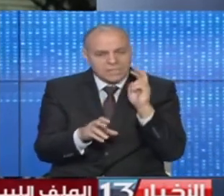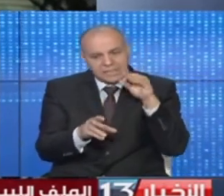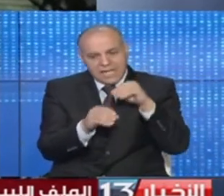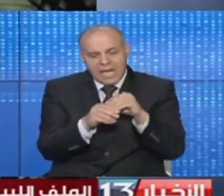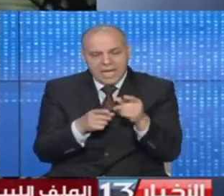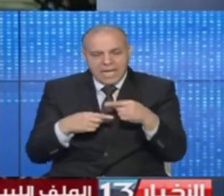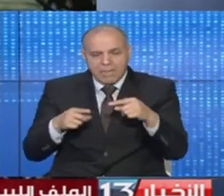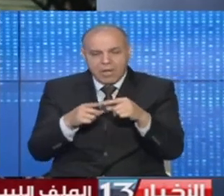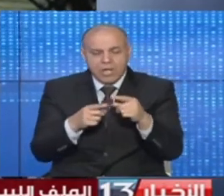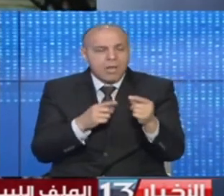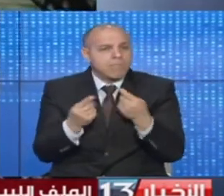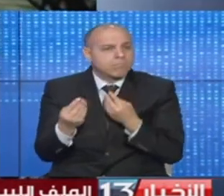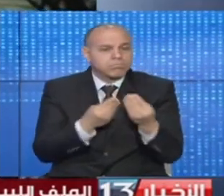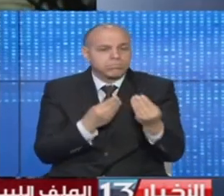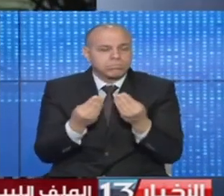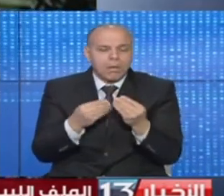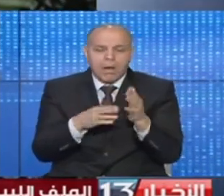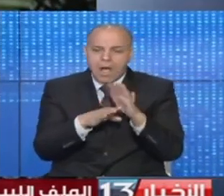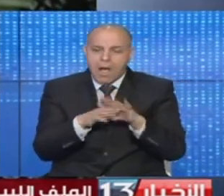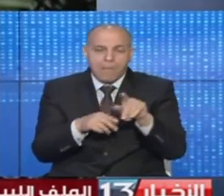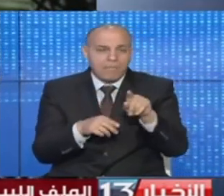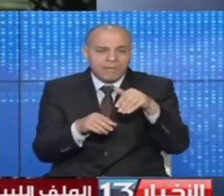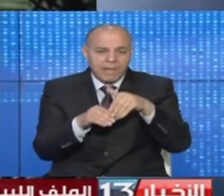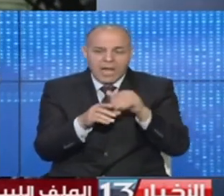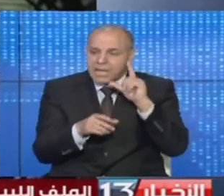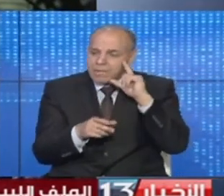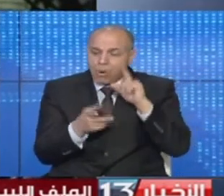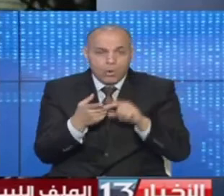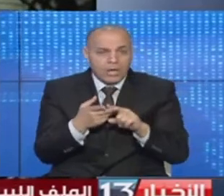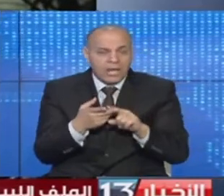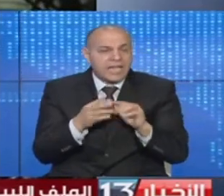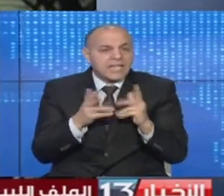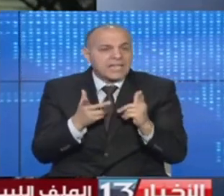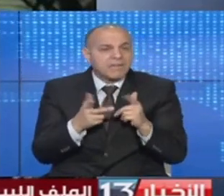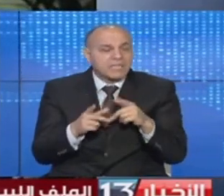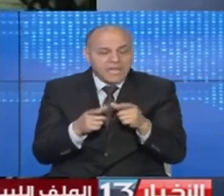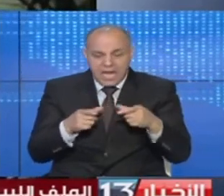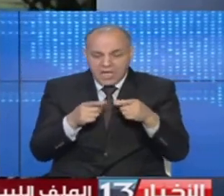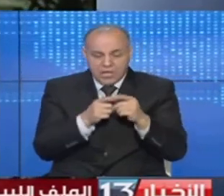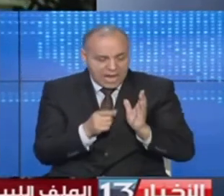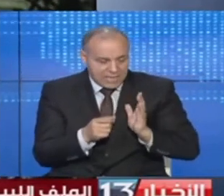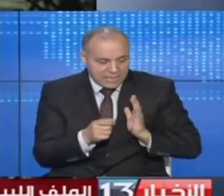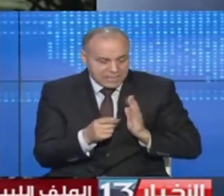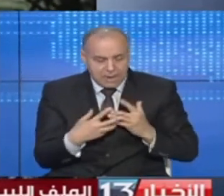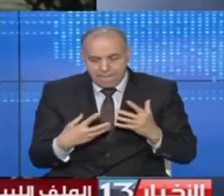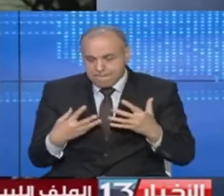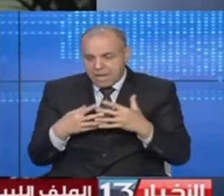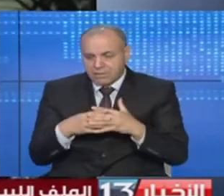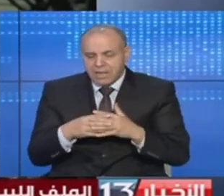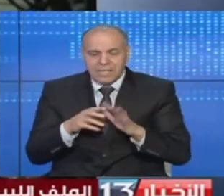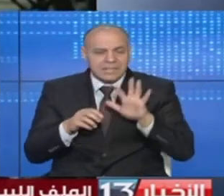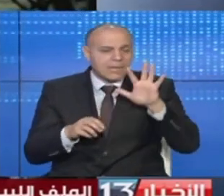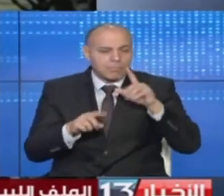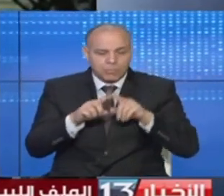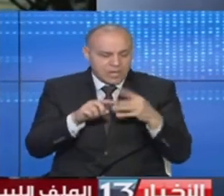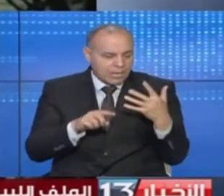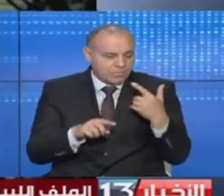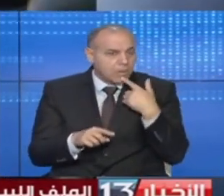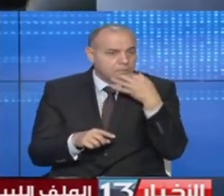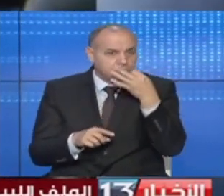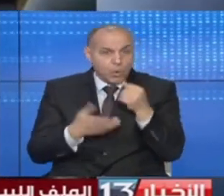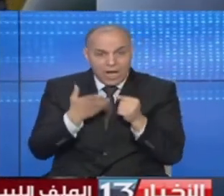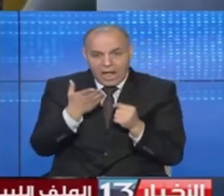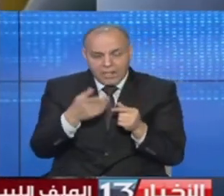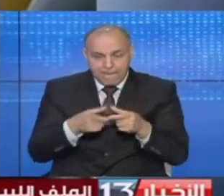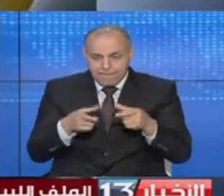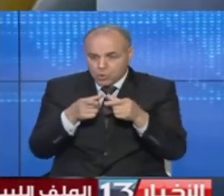بليبيا اجتماعا لمناقشة الوضع الأمني في هذا البلد وسبل دعم اللجنة العسكرية المشتركة 5+5. جددت